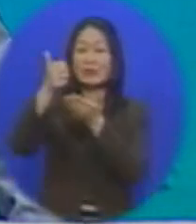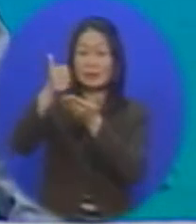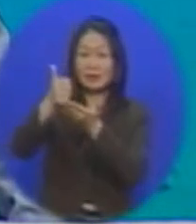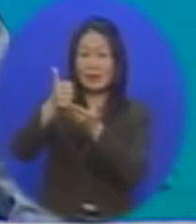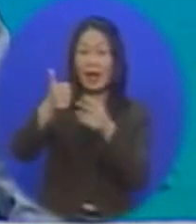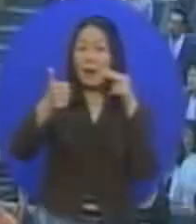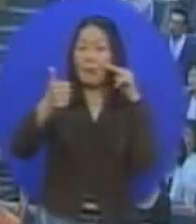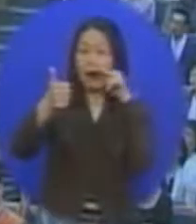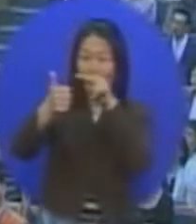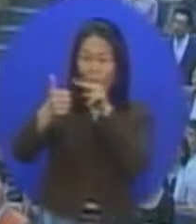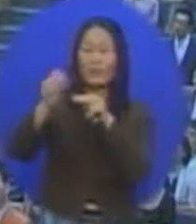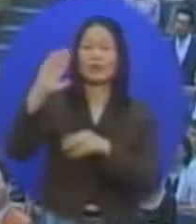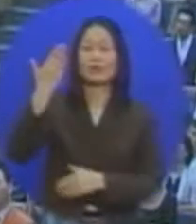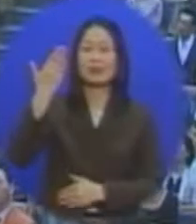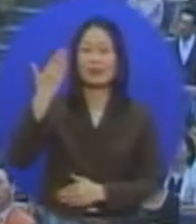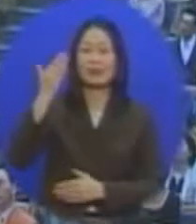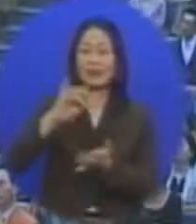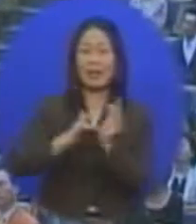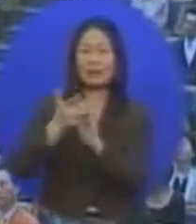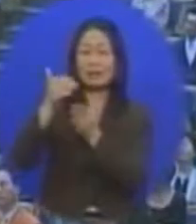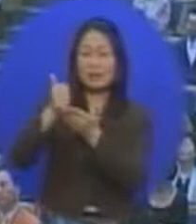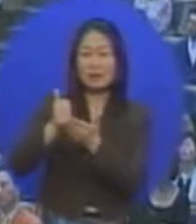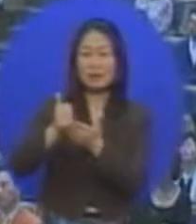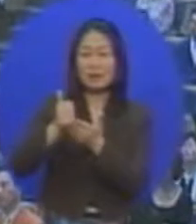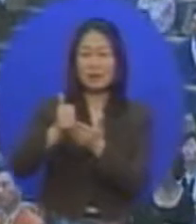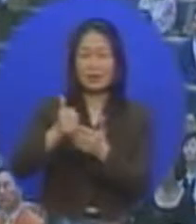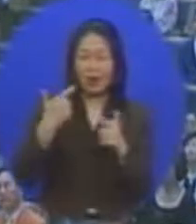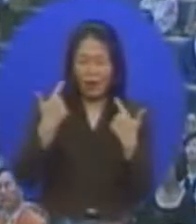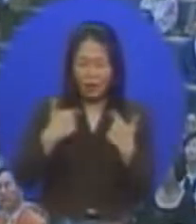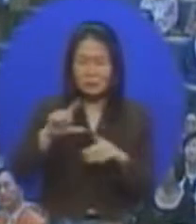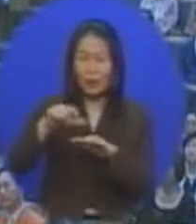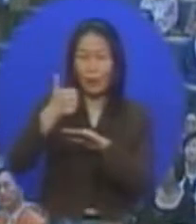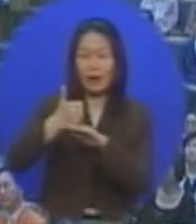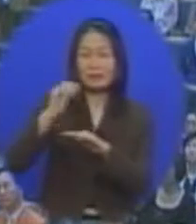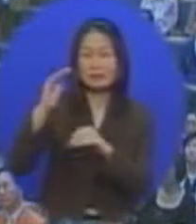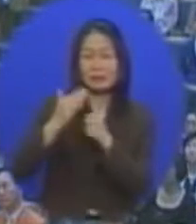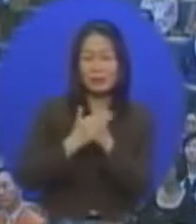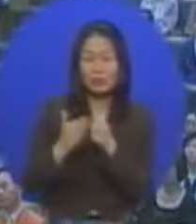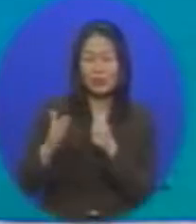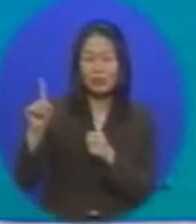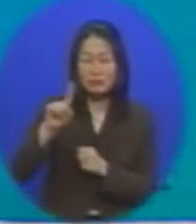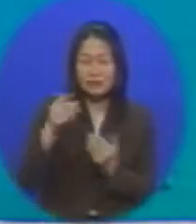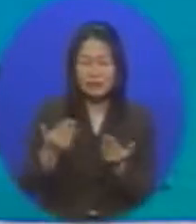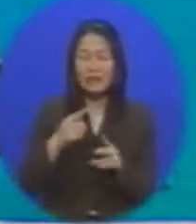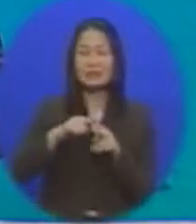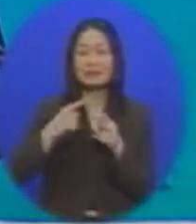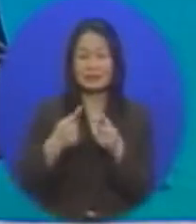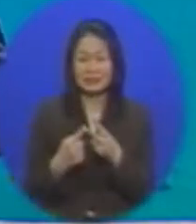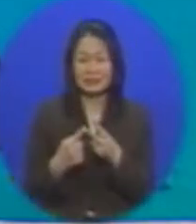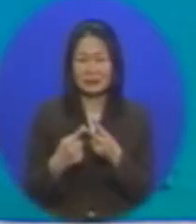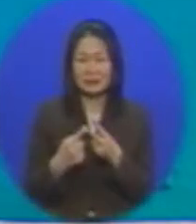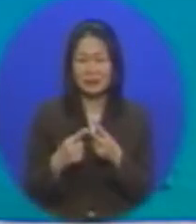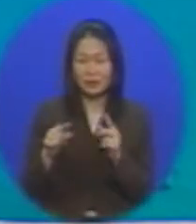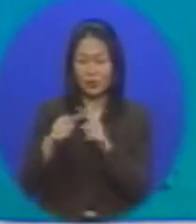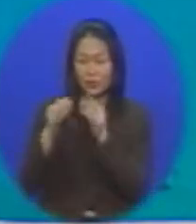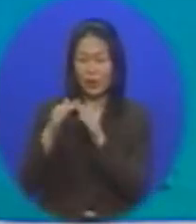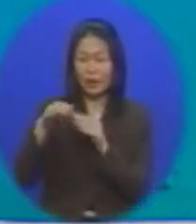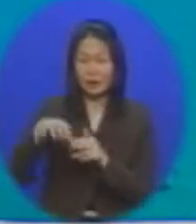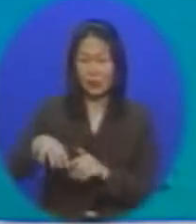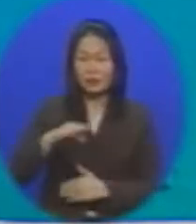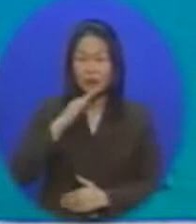바라보면 되요 예수님이 언제나 왕 이십니까 무슨 일을 하던지 하다못해 교회에서